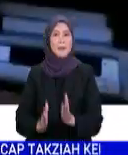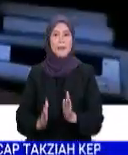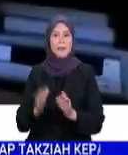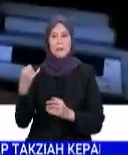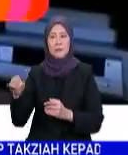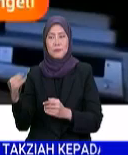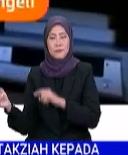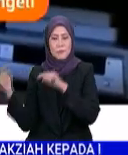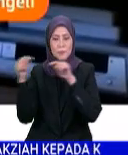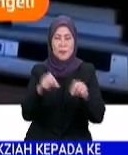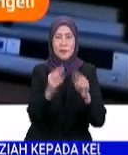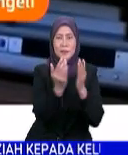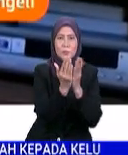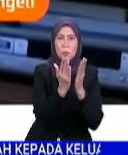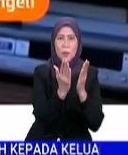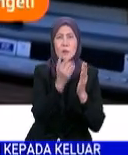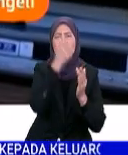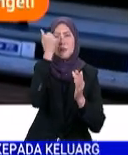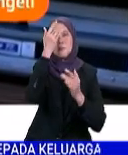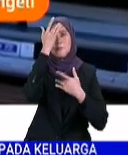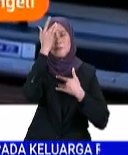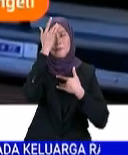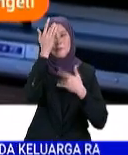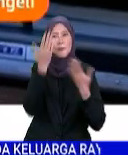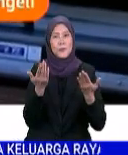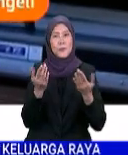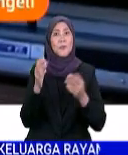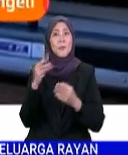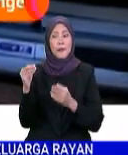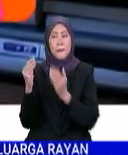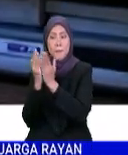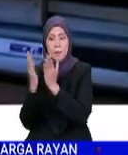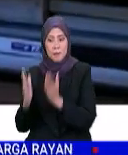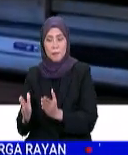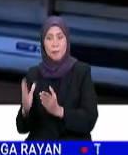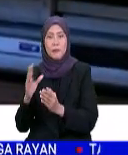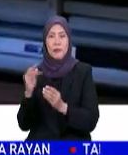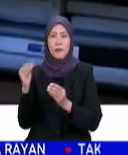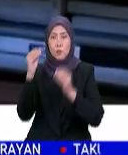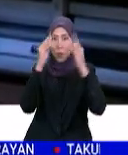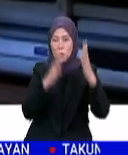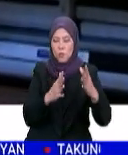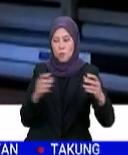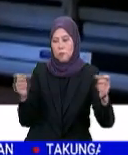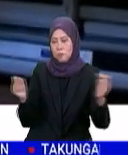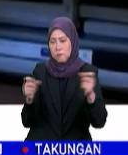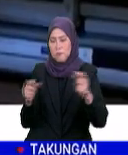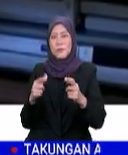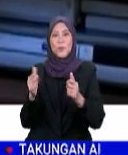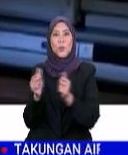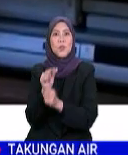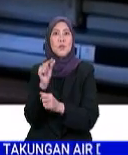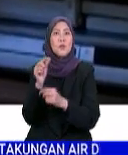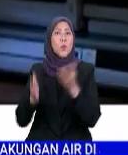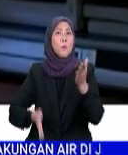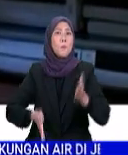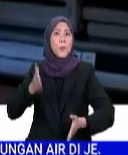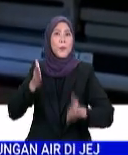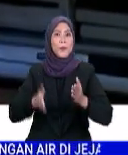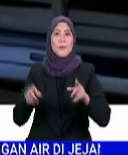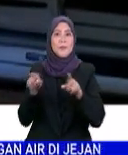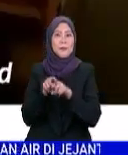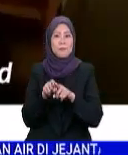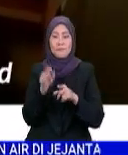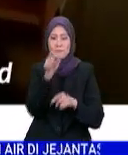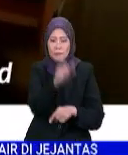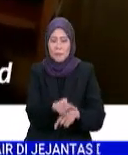ke sekolah akibat sakit. Pelajar yang tidak hadir akan berinteraksi dengan guru dan rakan-rakan kelas menggunakan robot seolah-olah dia berada di